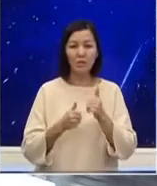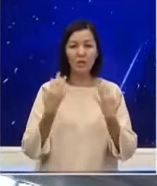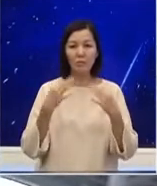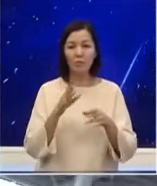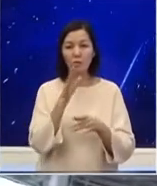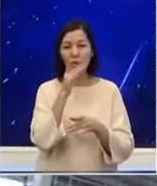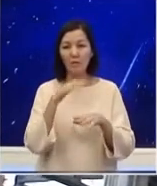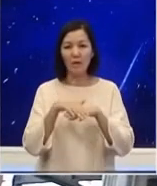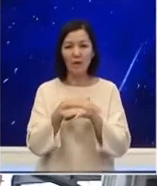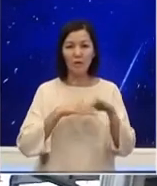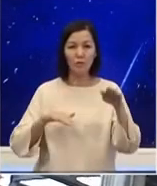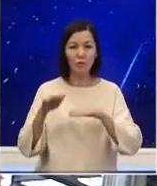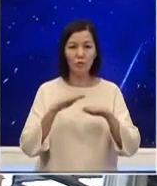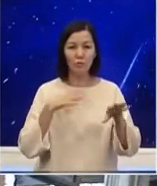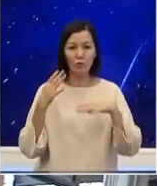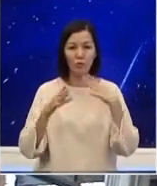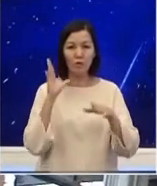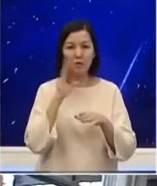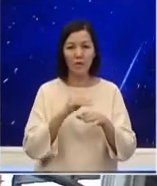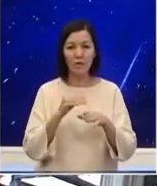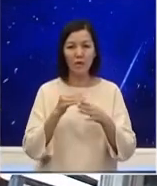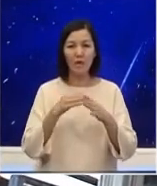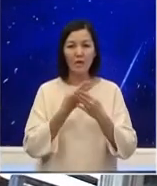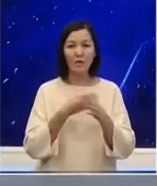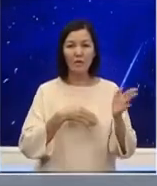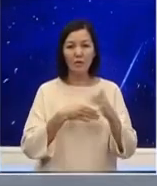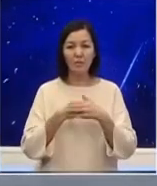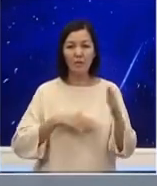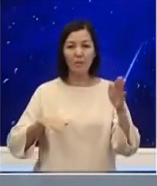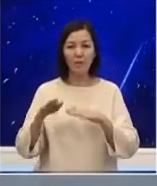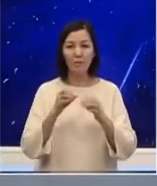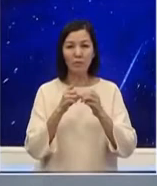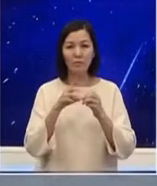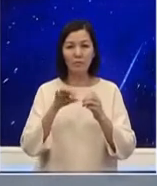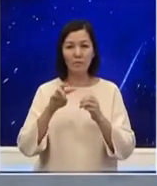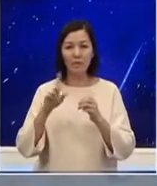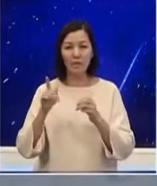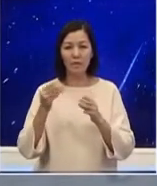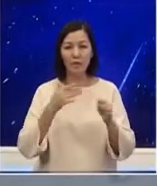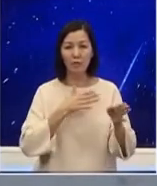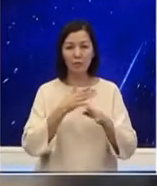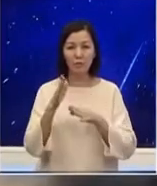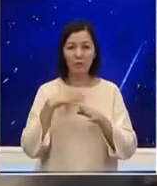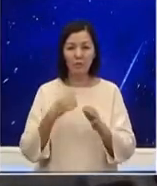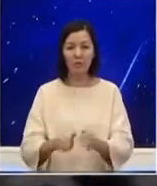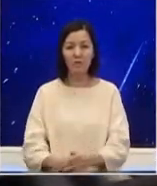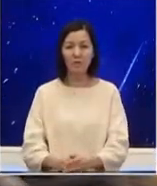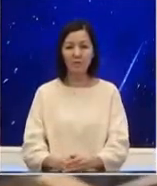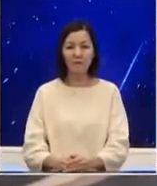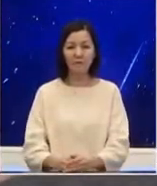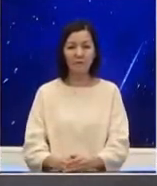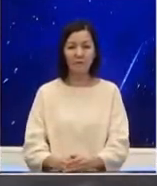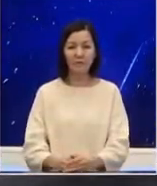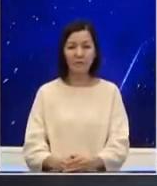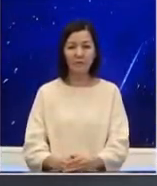шаһар тұрғындары да жүзумен айналыса алады. Жабық бассейннің құрылыс жұмыстарына 11 миллиардтан астам қаржы жұмсалған.